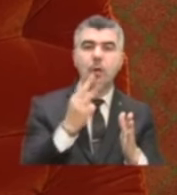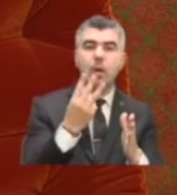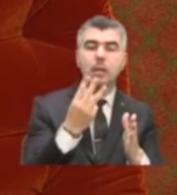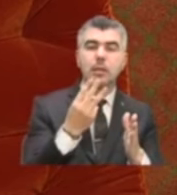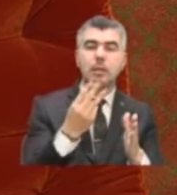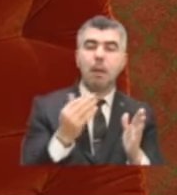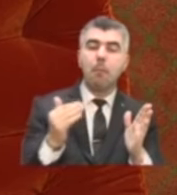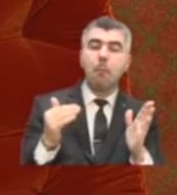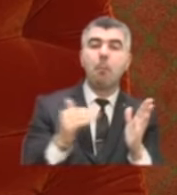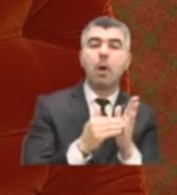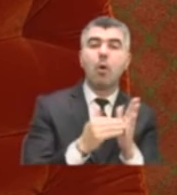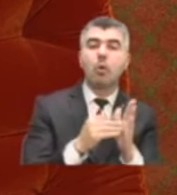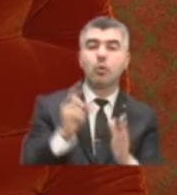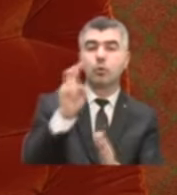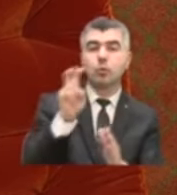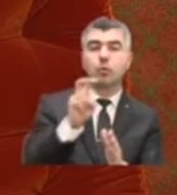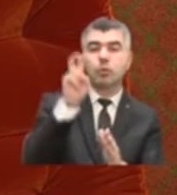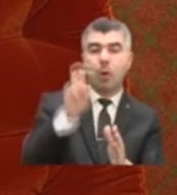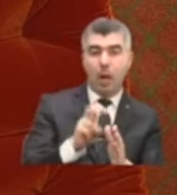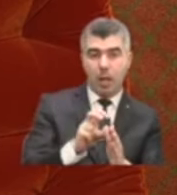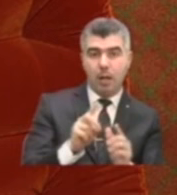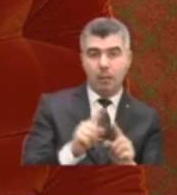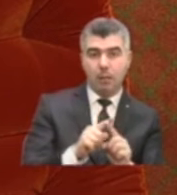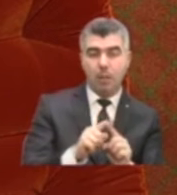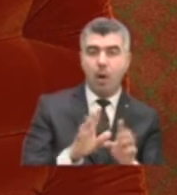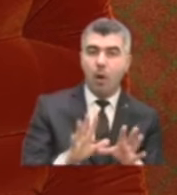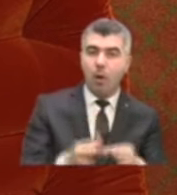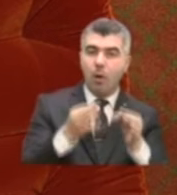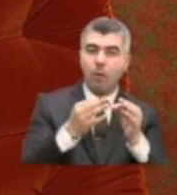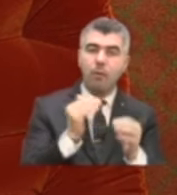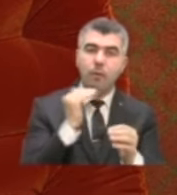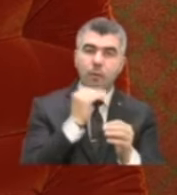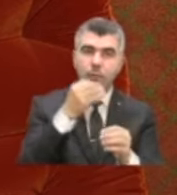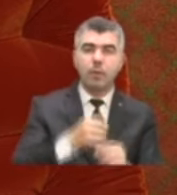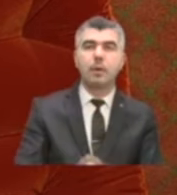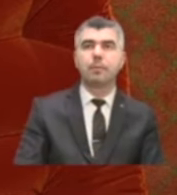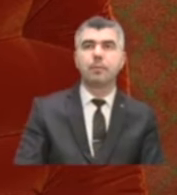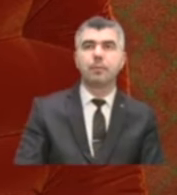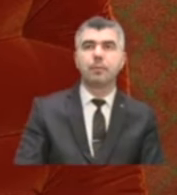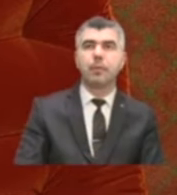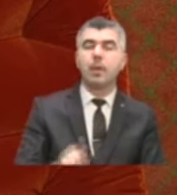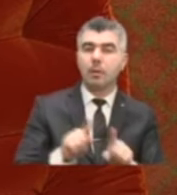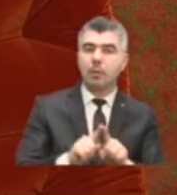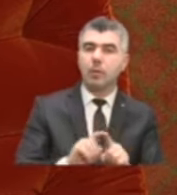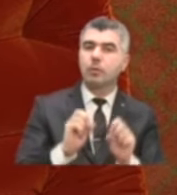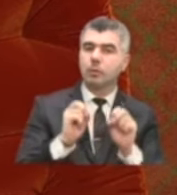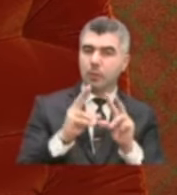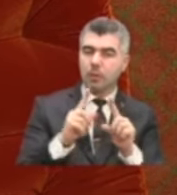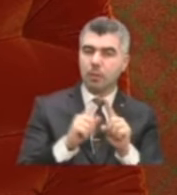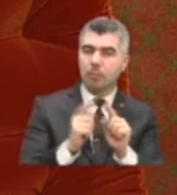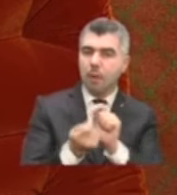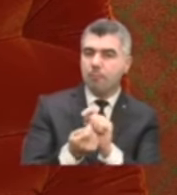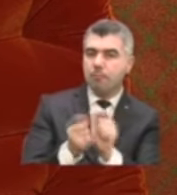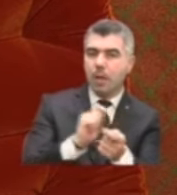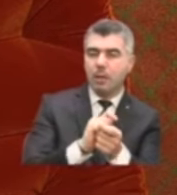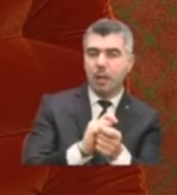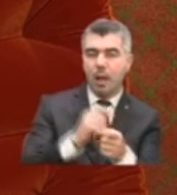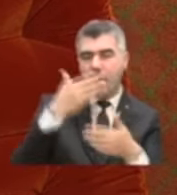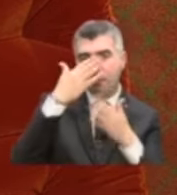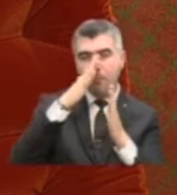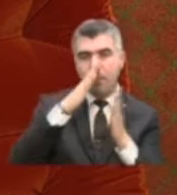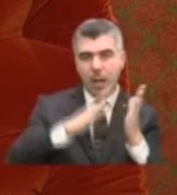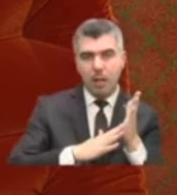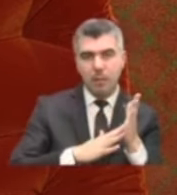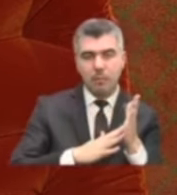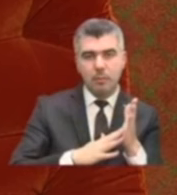الدولار باش تسرع مشروع ديال تندراره. فلذلك حنا بكل فخر كنعززوا بالتحول اللي كيعرفوا المغرب. اولا رجعت